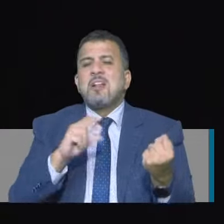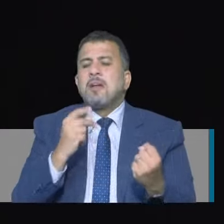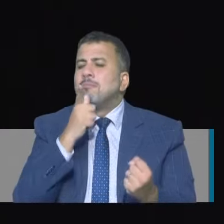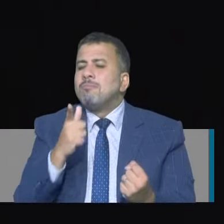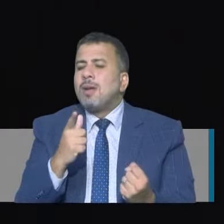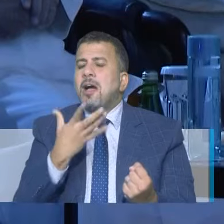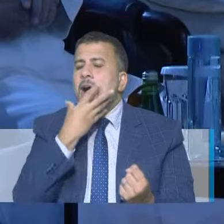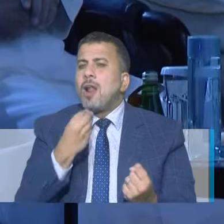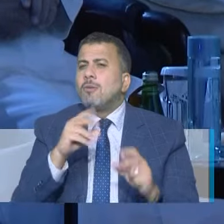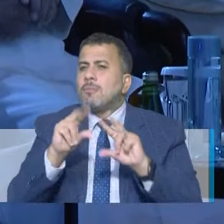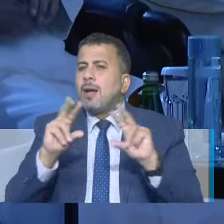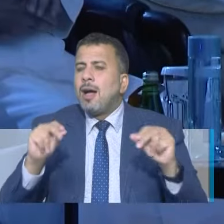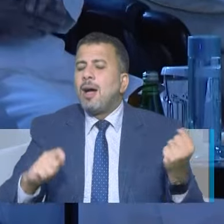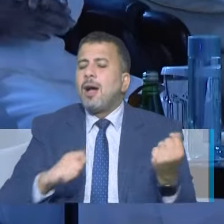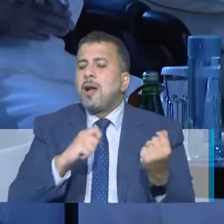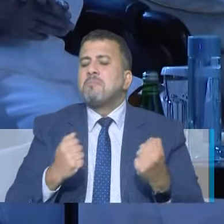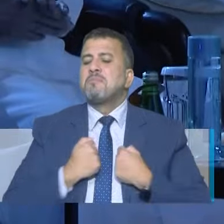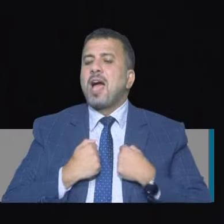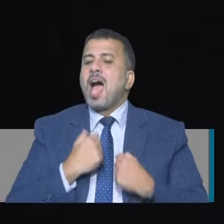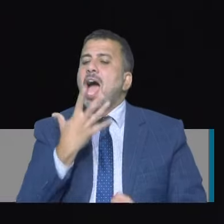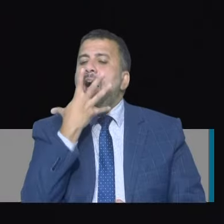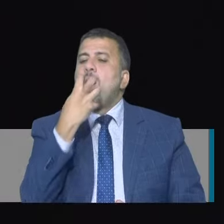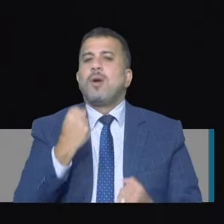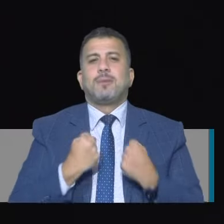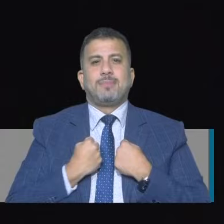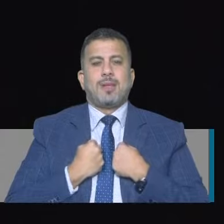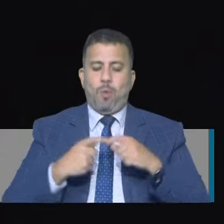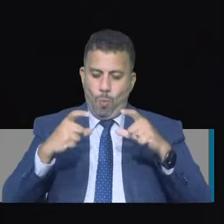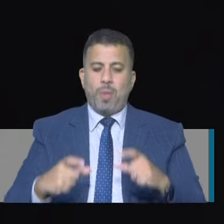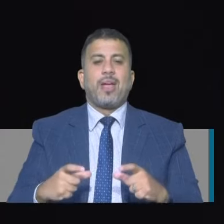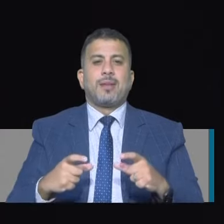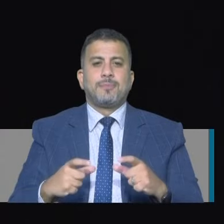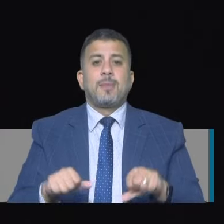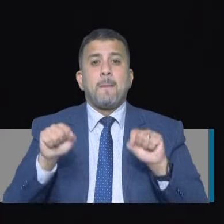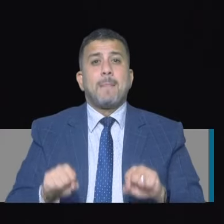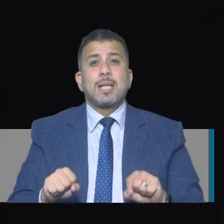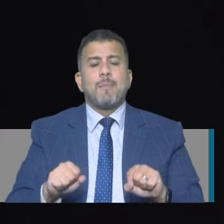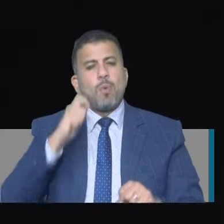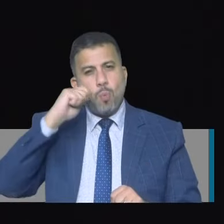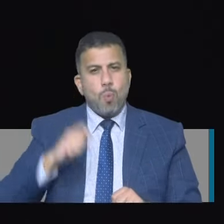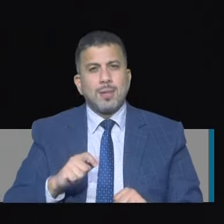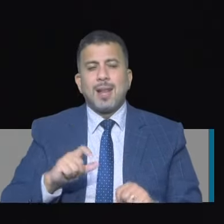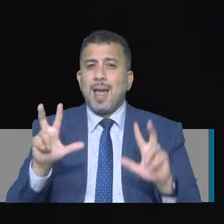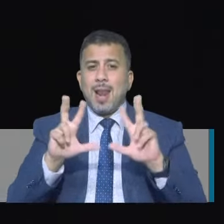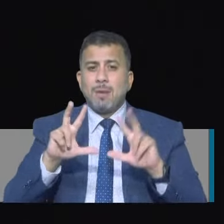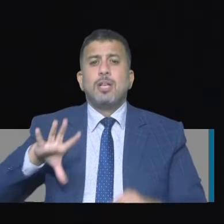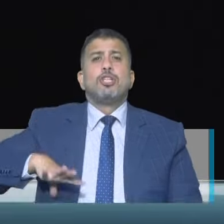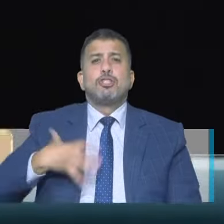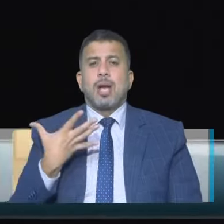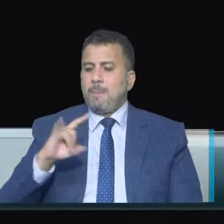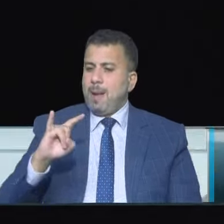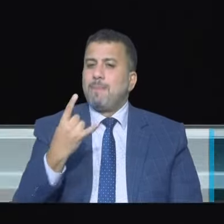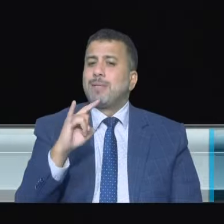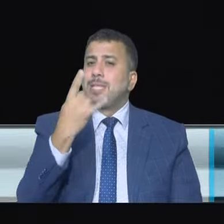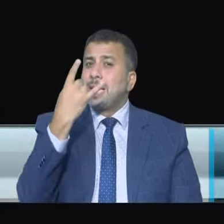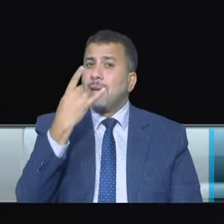لانتاج لحن واحد يعبر عن هويه الوطن نعمل في الوتب في المكتب الوطني للاعلام بتوجيهات صاحب السمو الشيخ محمد بن